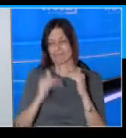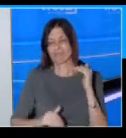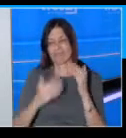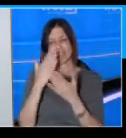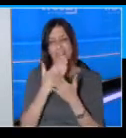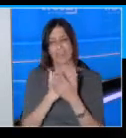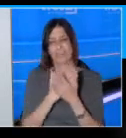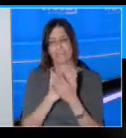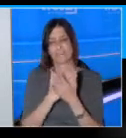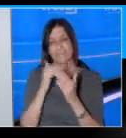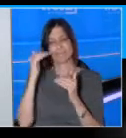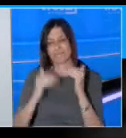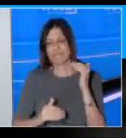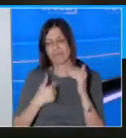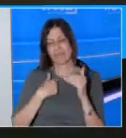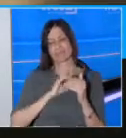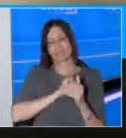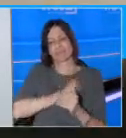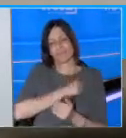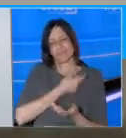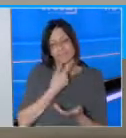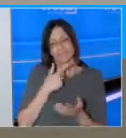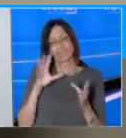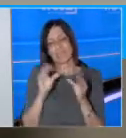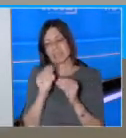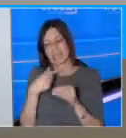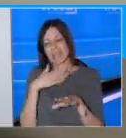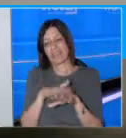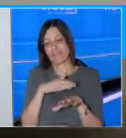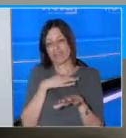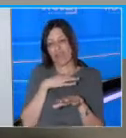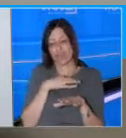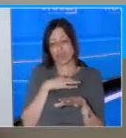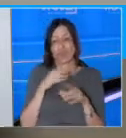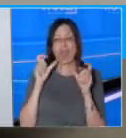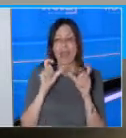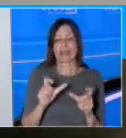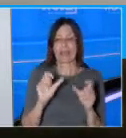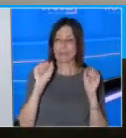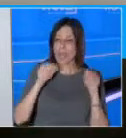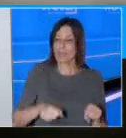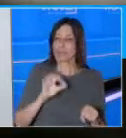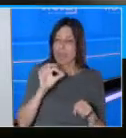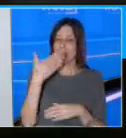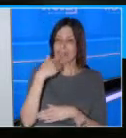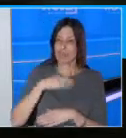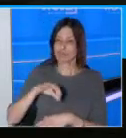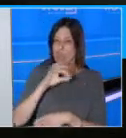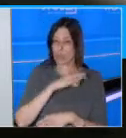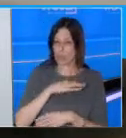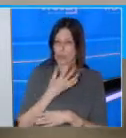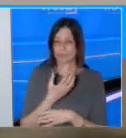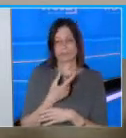תנאים, וצר לי הלב, ויחד עם זה תפקידנו להגן על הריבונות של המדינה שלנו. כן, השר שוסטר,